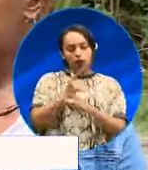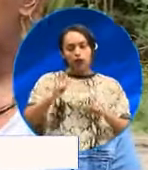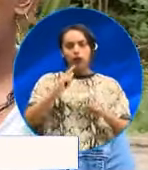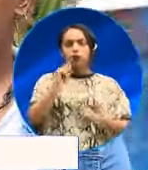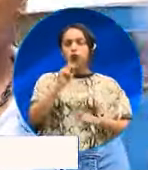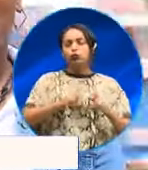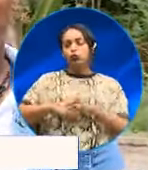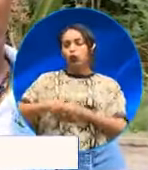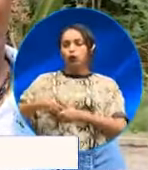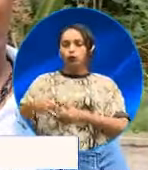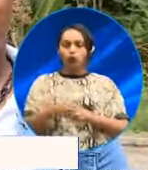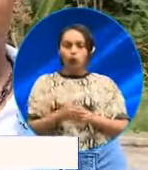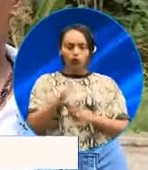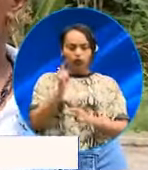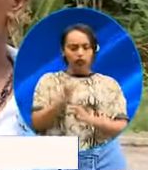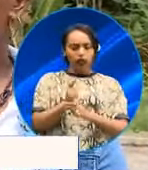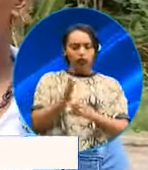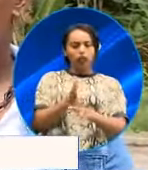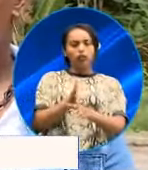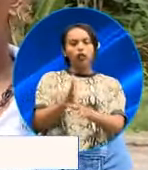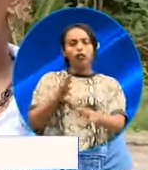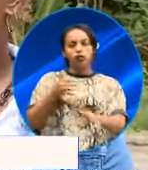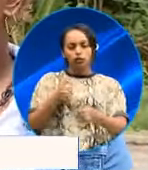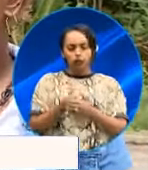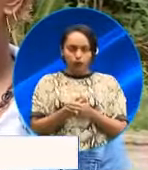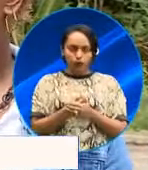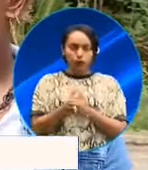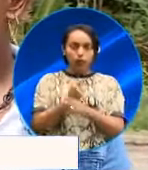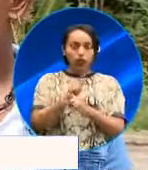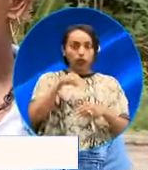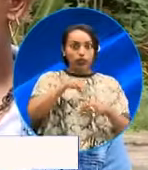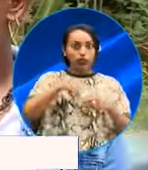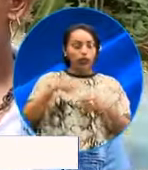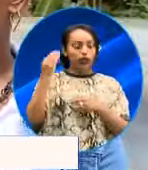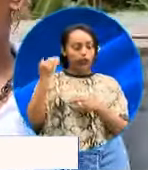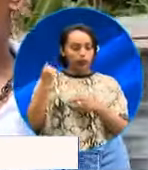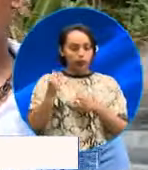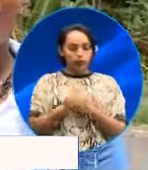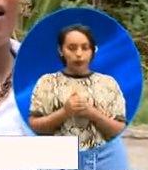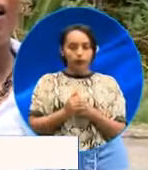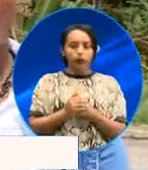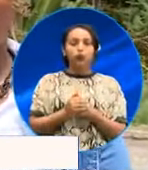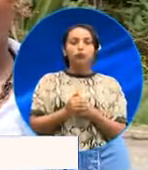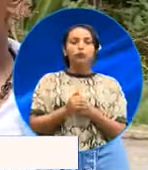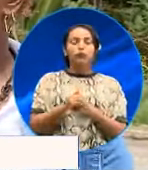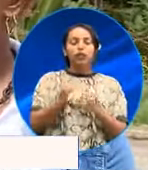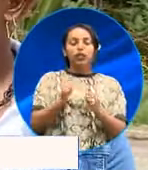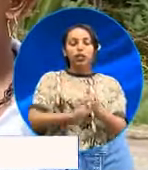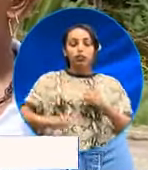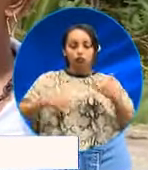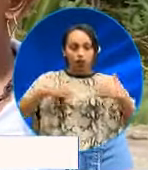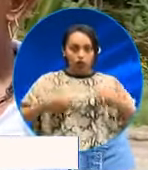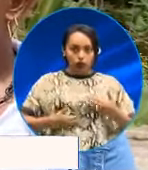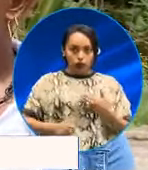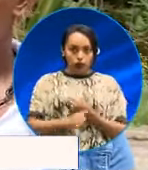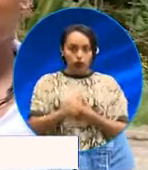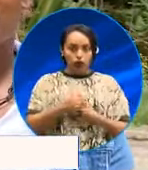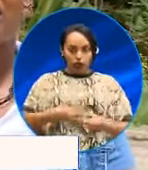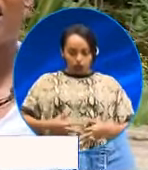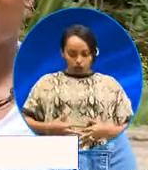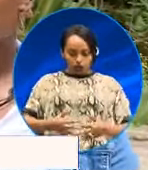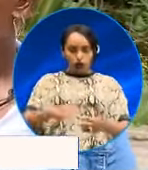በነጻነት ነው ህዝብ ወጥቶ በአግባቡ ተሰልፎ በነጻነት ነው ሲመርጥ የነበረው። ቅድሚያ ለአካለ ስንኩላን፣